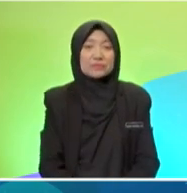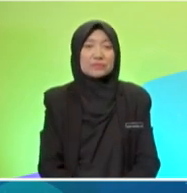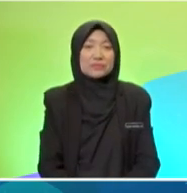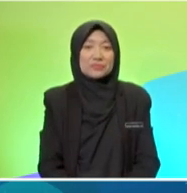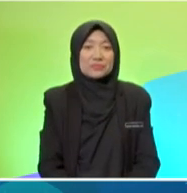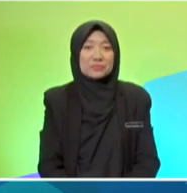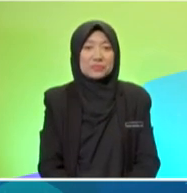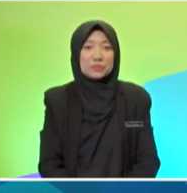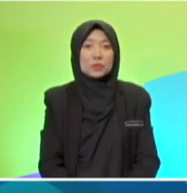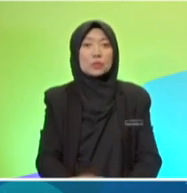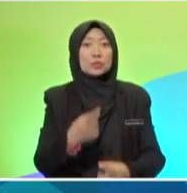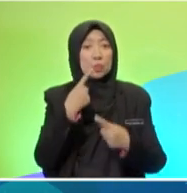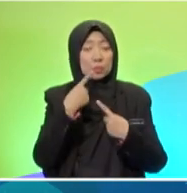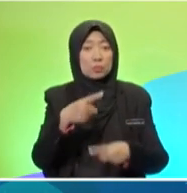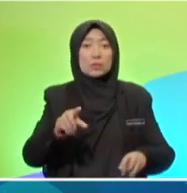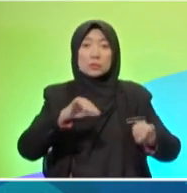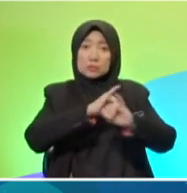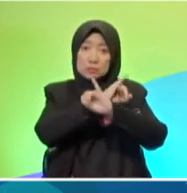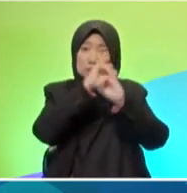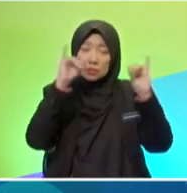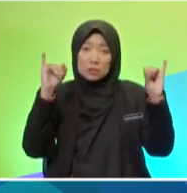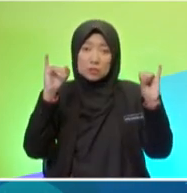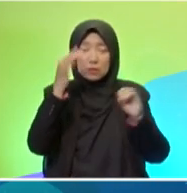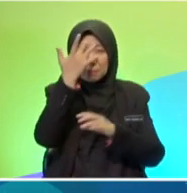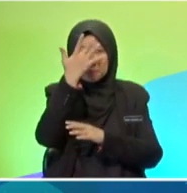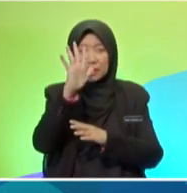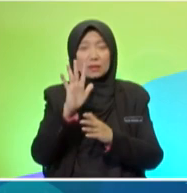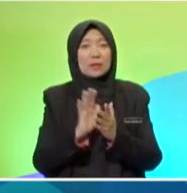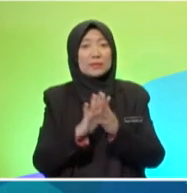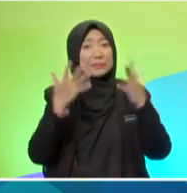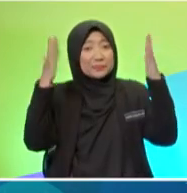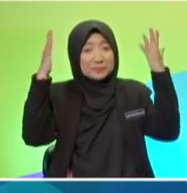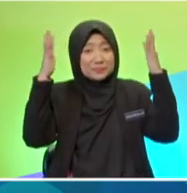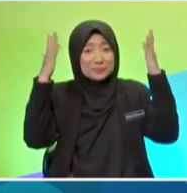jawaban yang sangat jelas dan sangat cepat Tepuk tangan untuk satwa